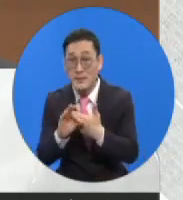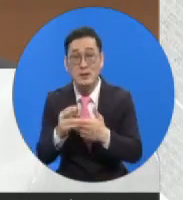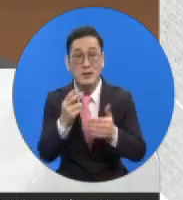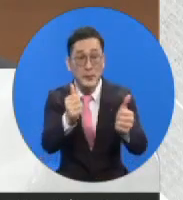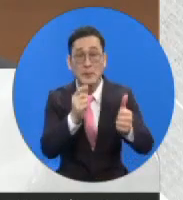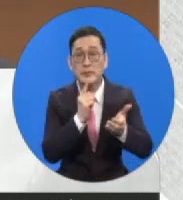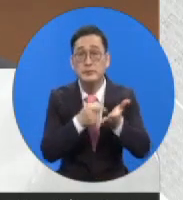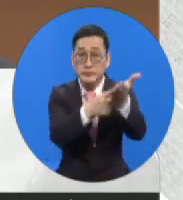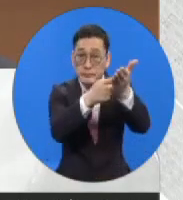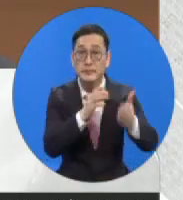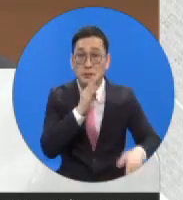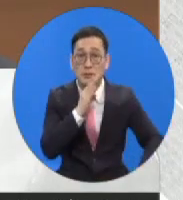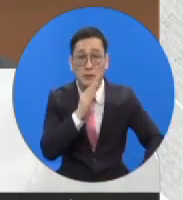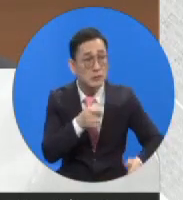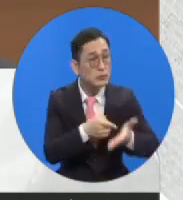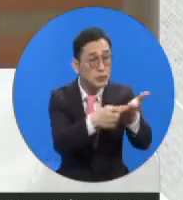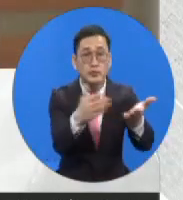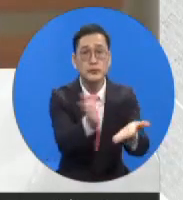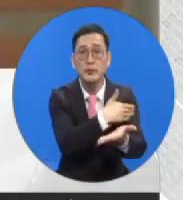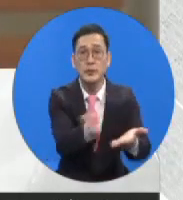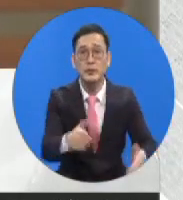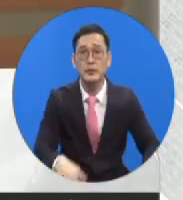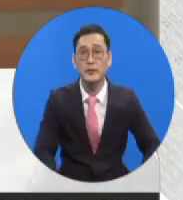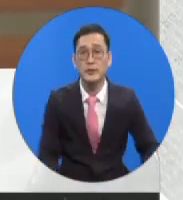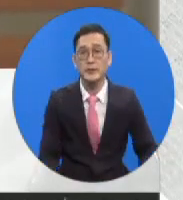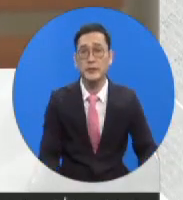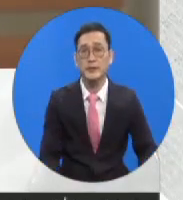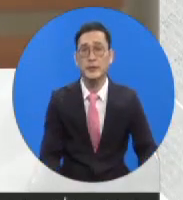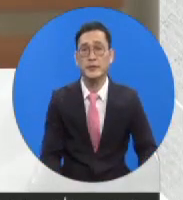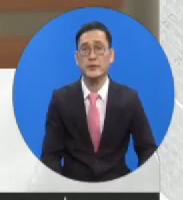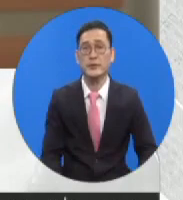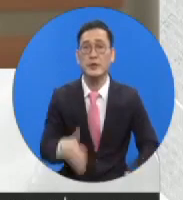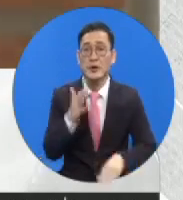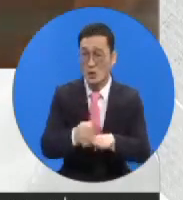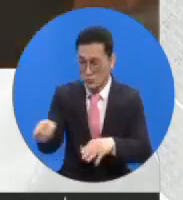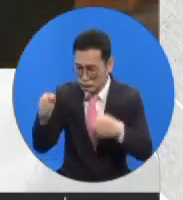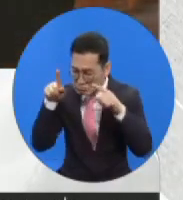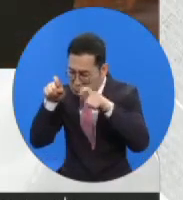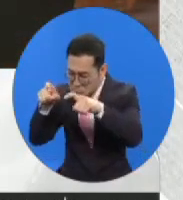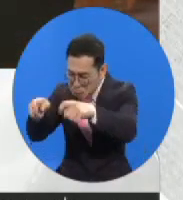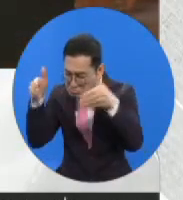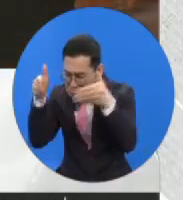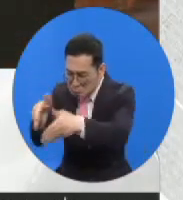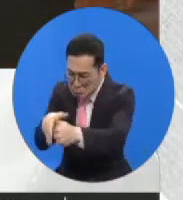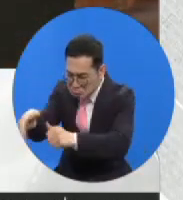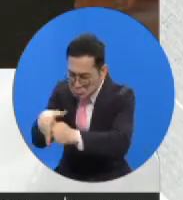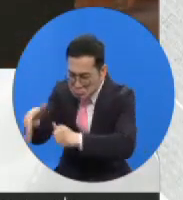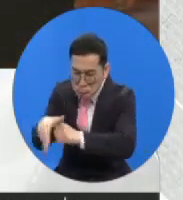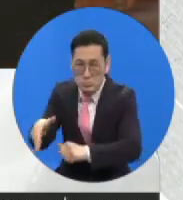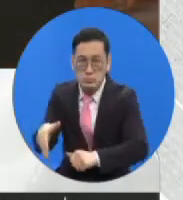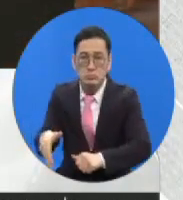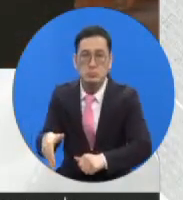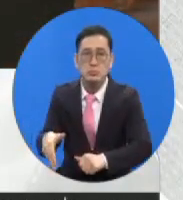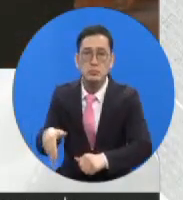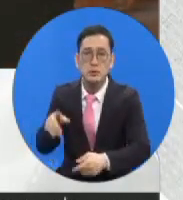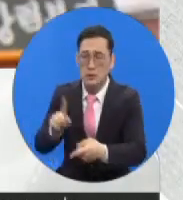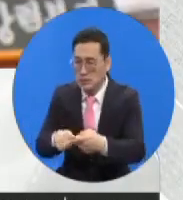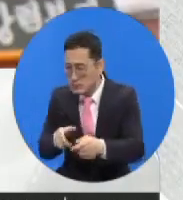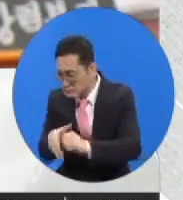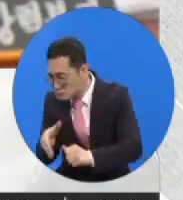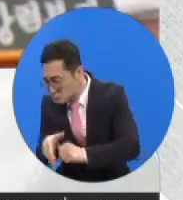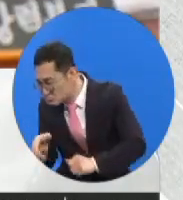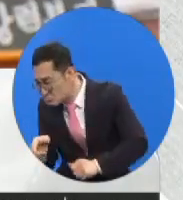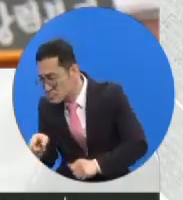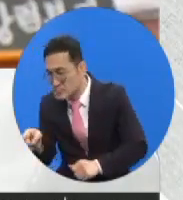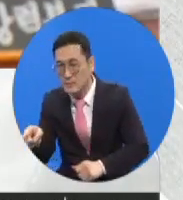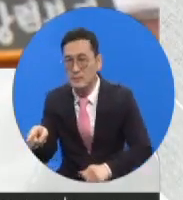이렇게 수사지휘권을 발동했던 추미애 법무부 장관이 책임을 져야 되는 일일 텐데 추미애 법무부 장관은 책임지지 않고 유유자적